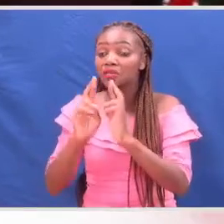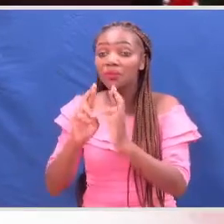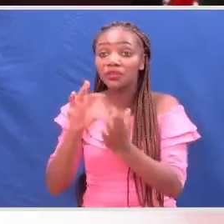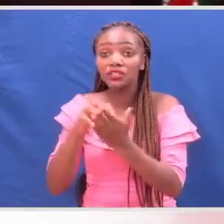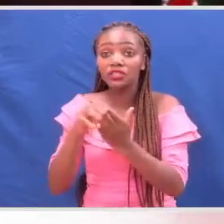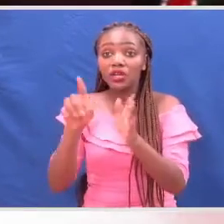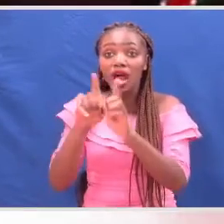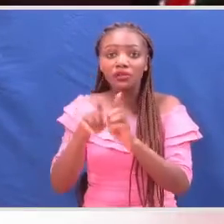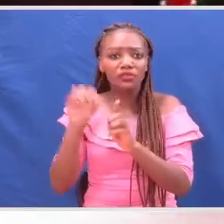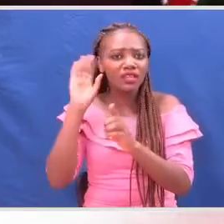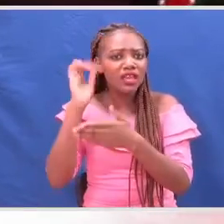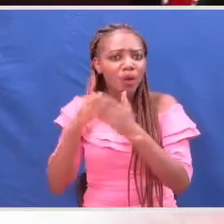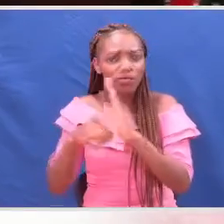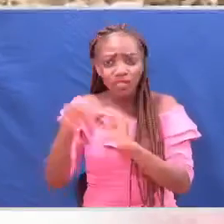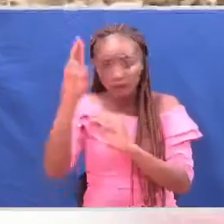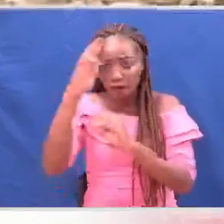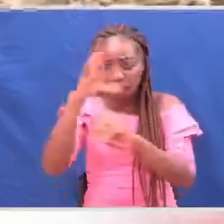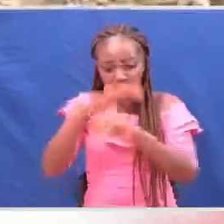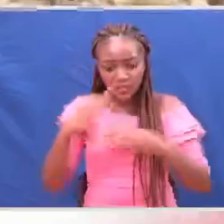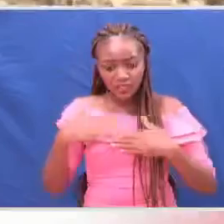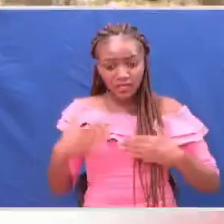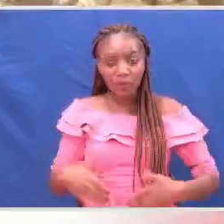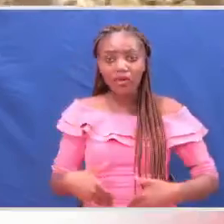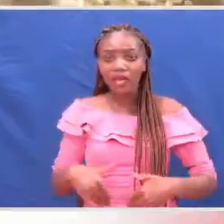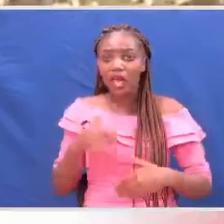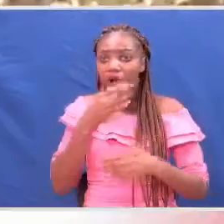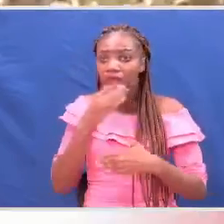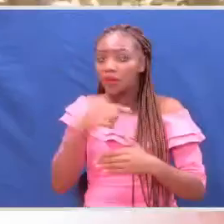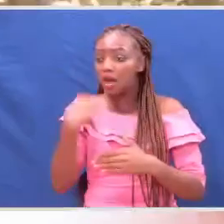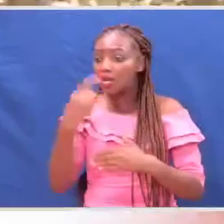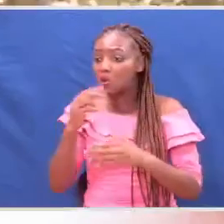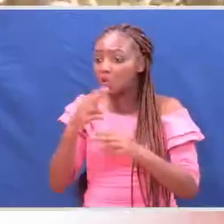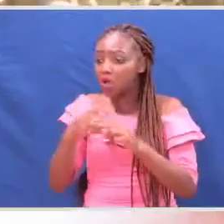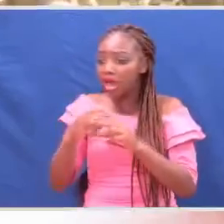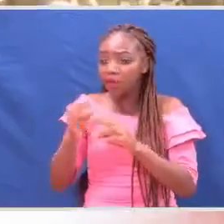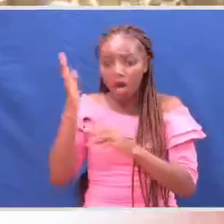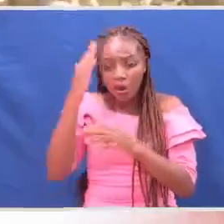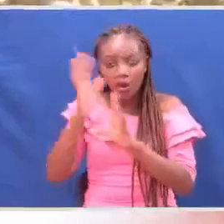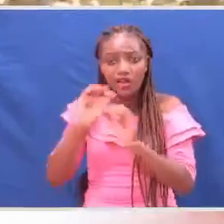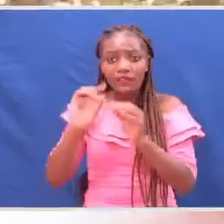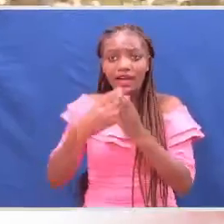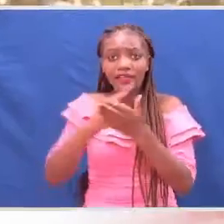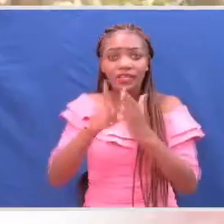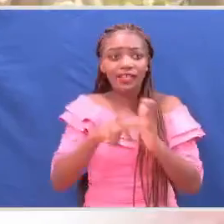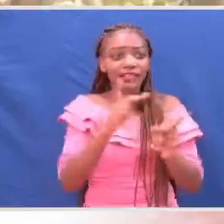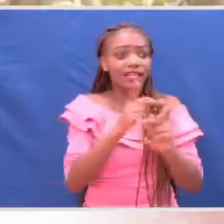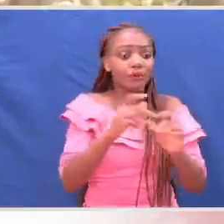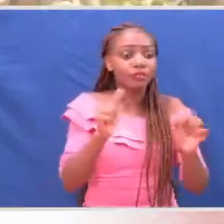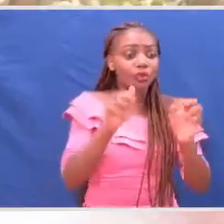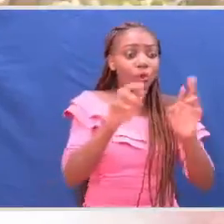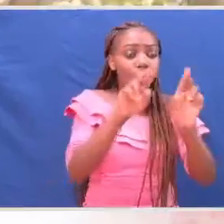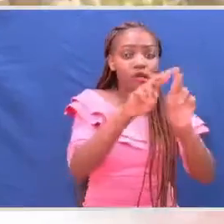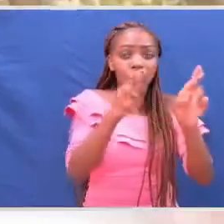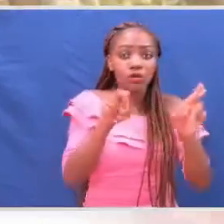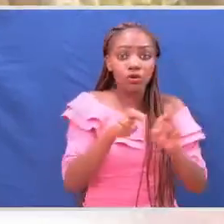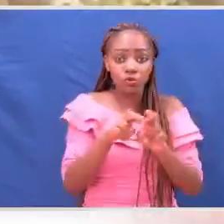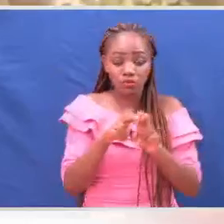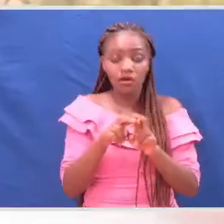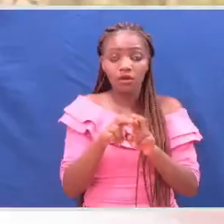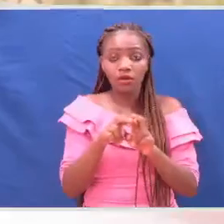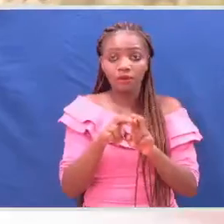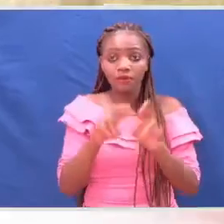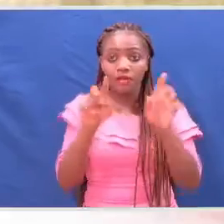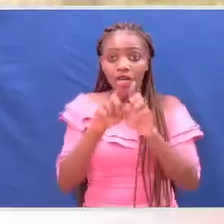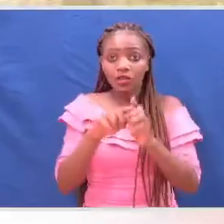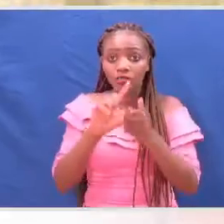walipata habari kuwa polisi walipata mwili wa mwanamume ambaye hakutambuliwa na ukapelekwa katika chumba cha kuhifadhi maiti cha Dreamland,